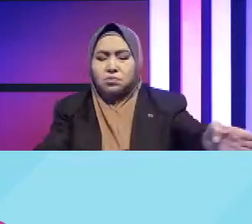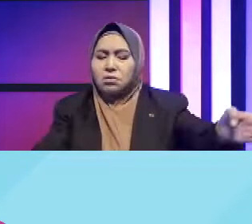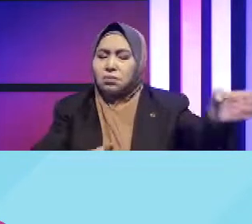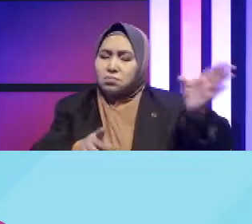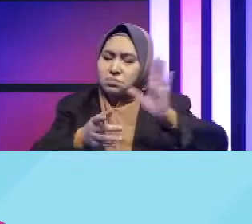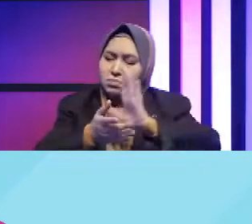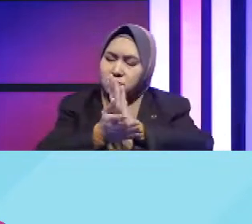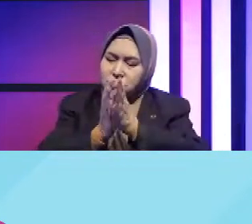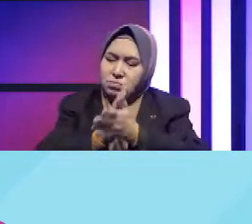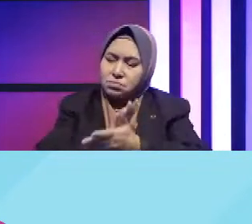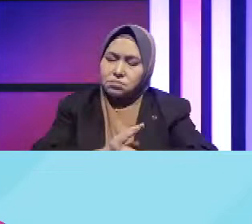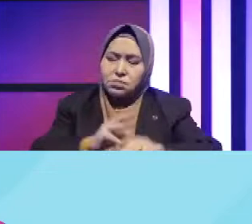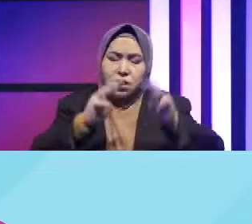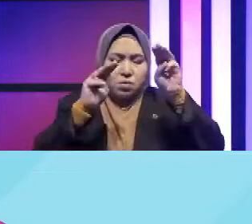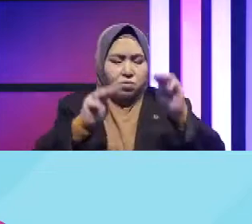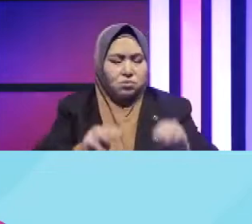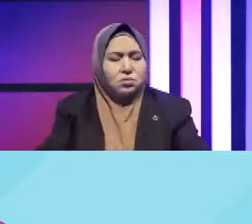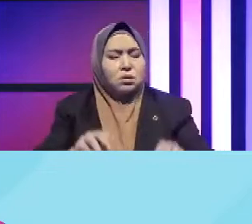لعلهم